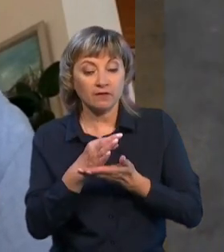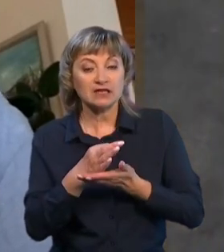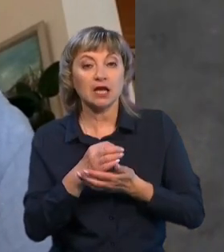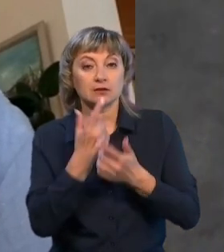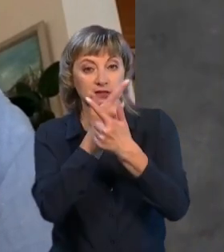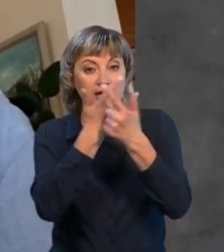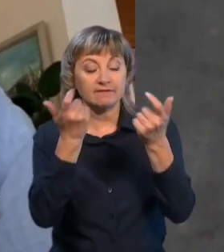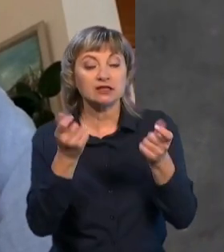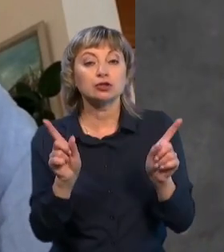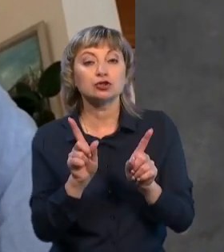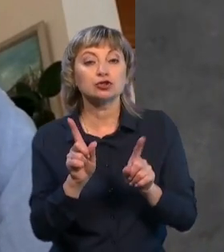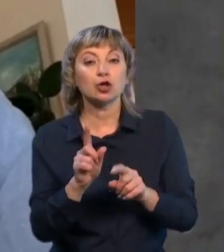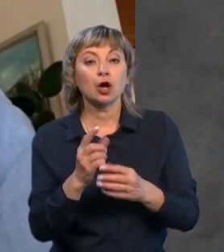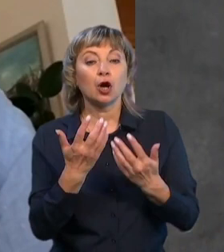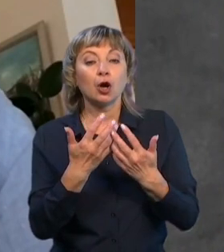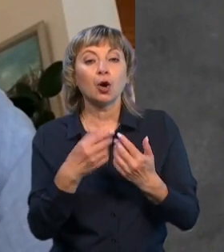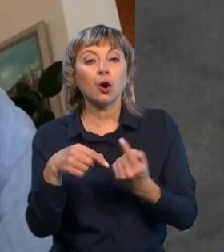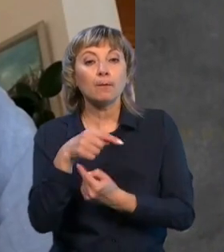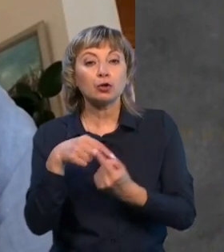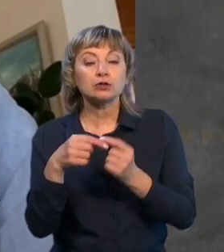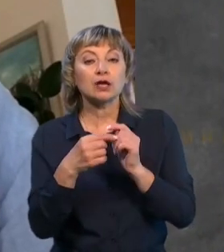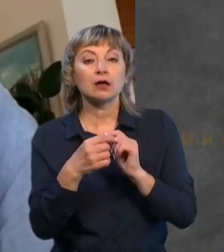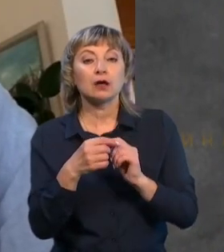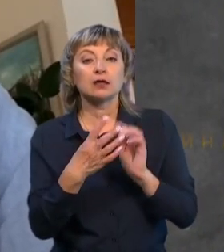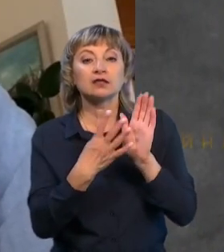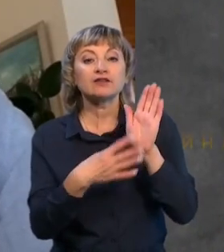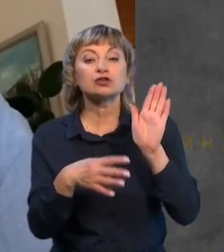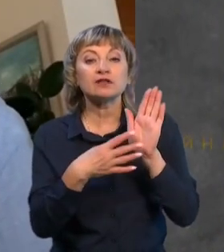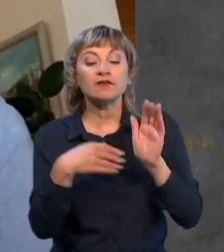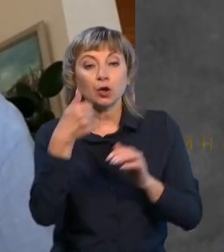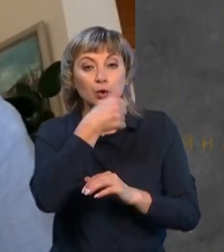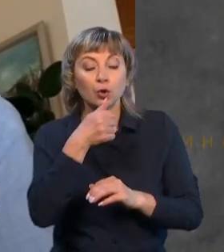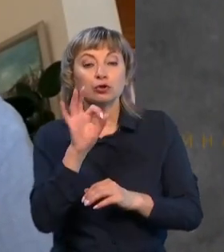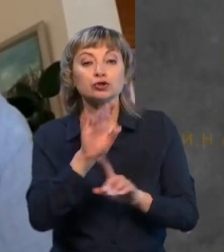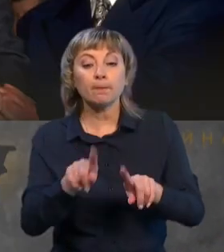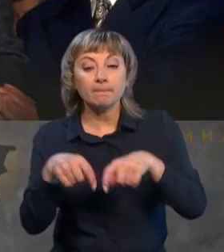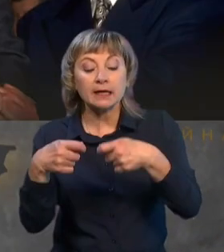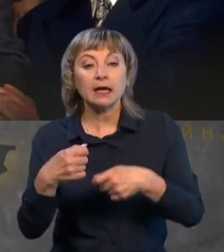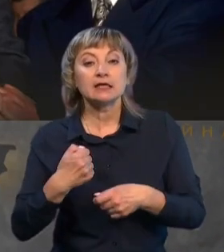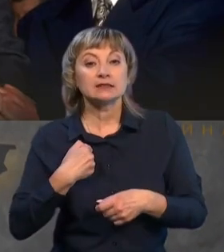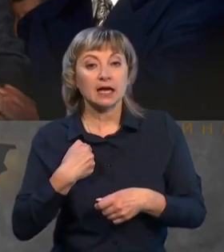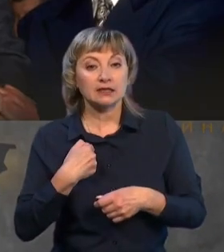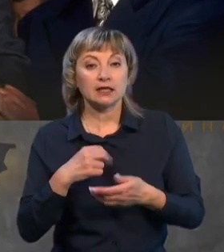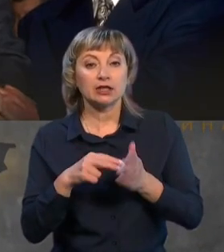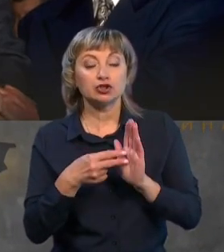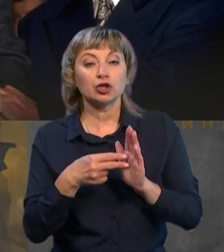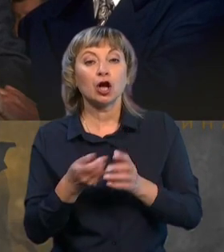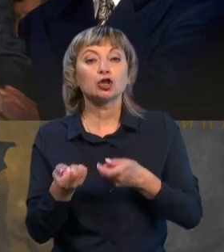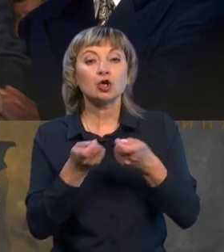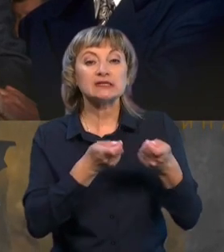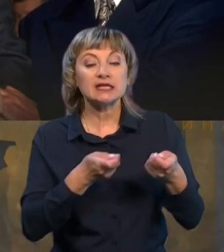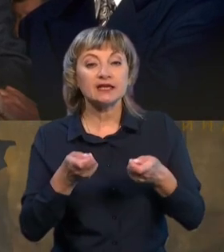що оборудка 99-го року щодо передачі стратегічних носіїв